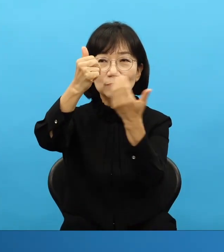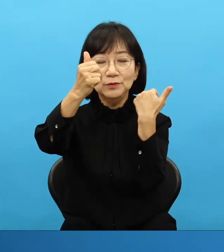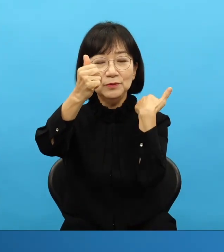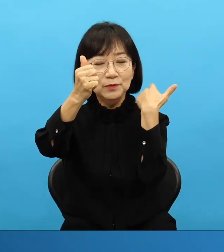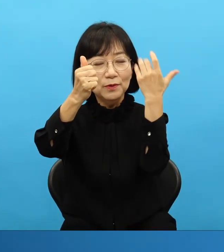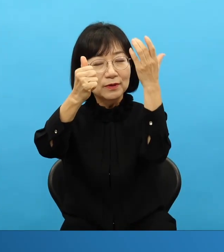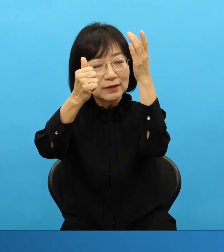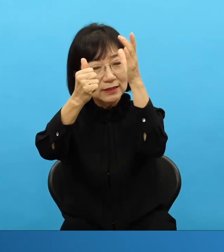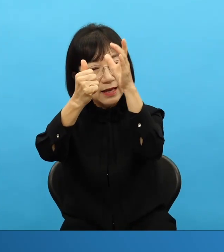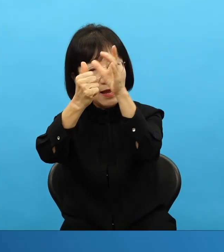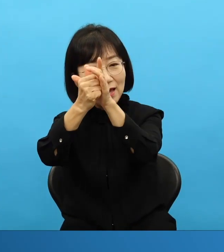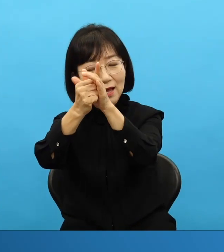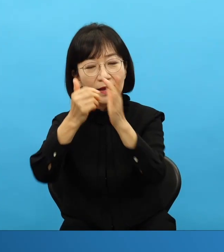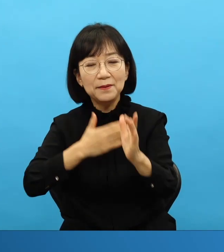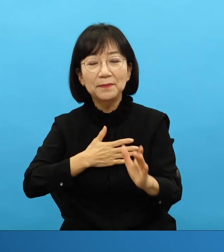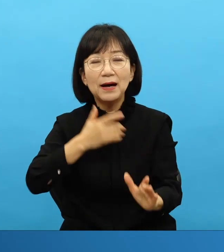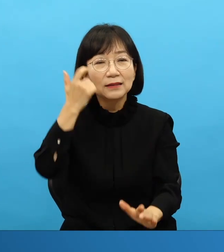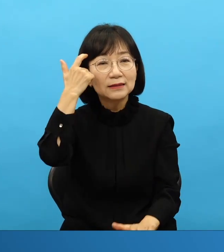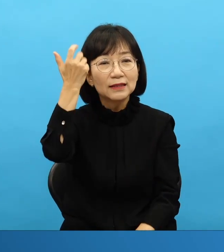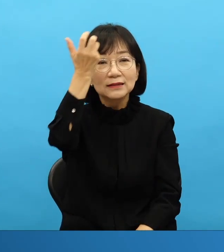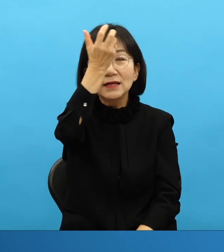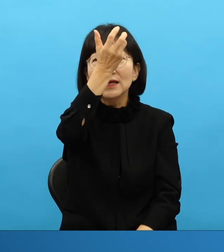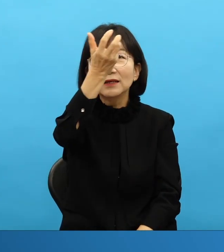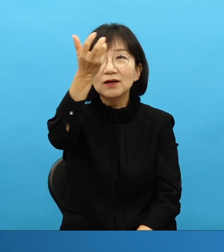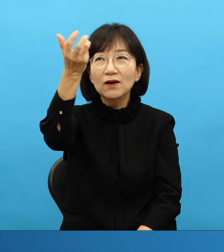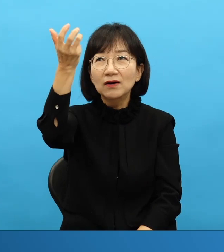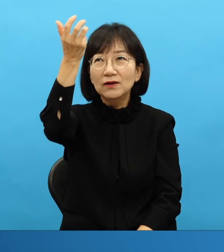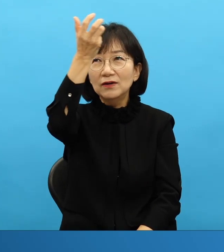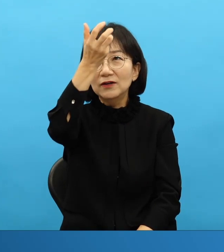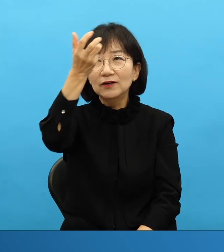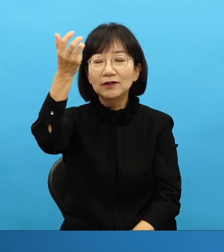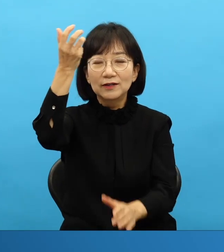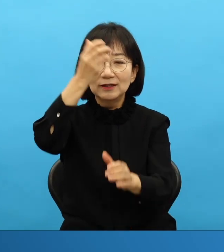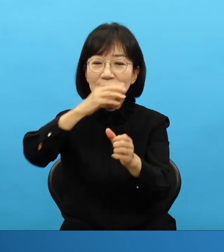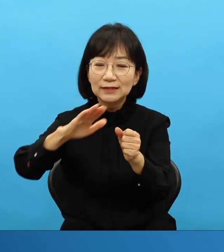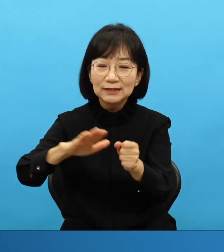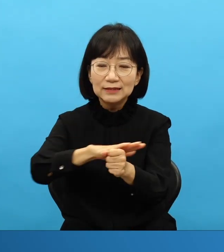찬송하리로다. 온전히 좋게 맡긴대요.